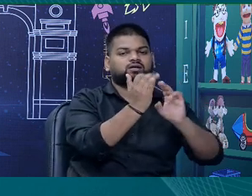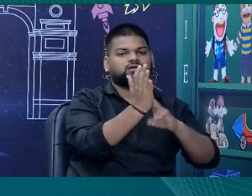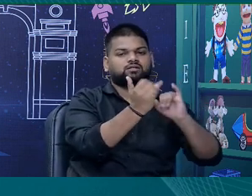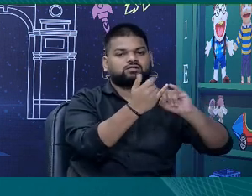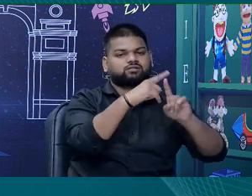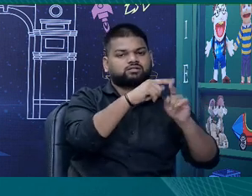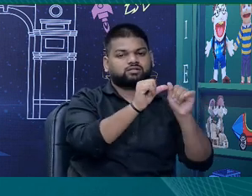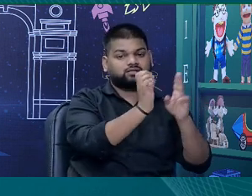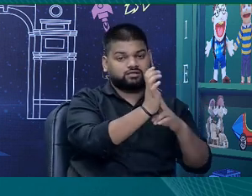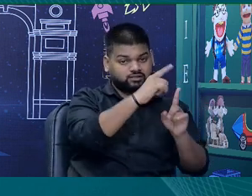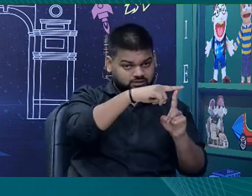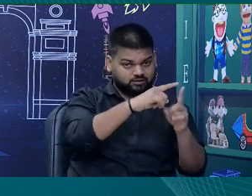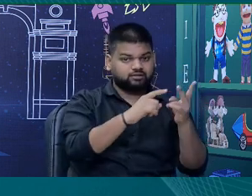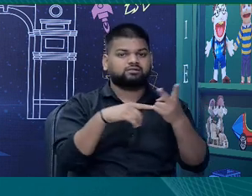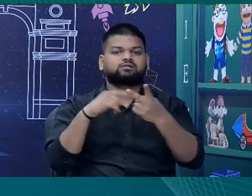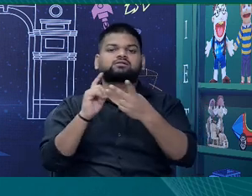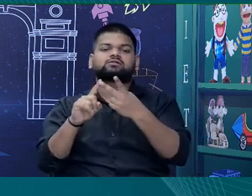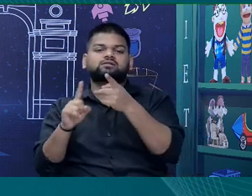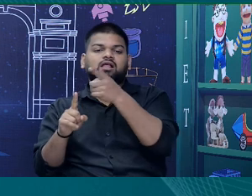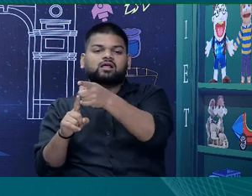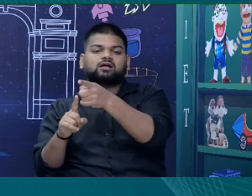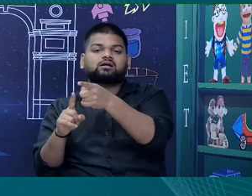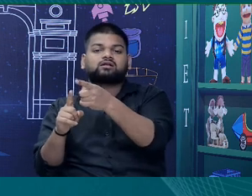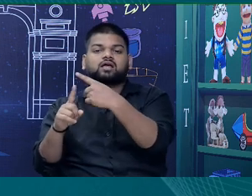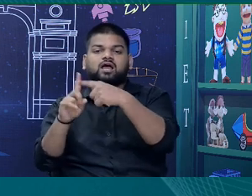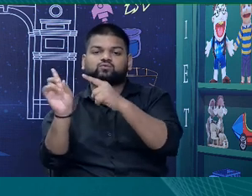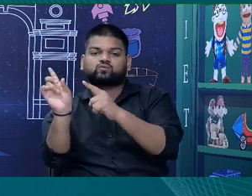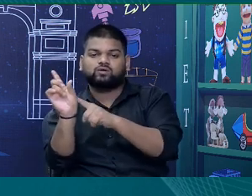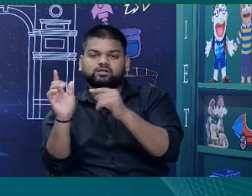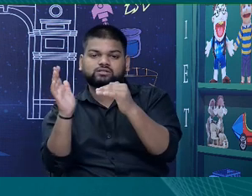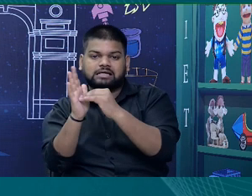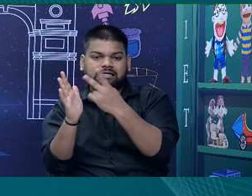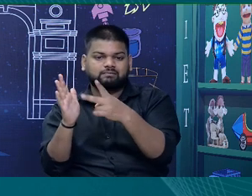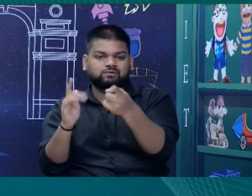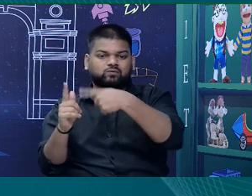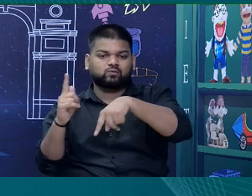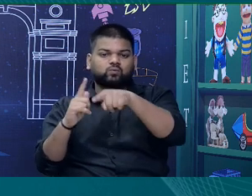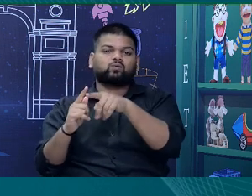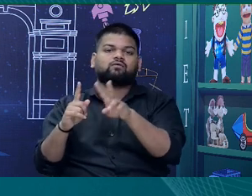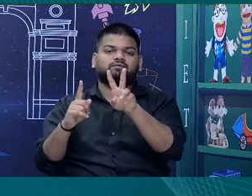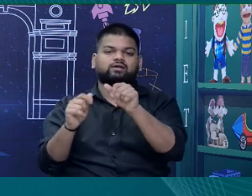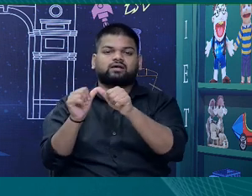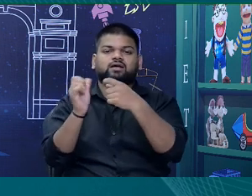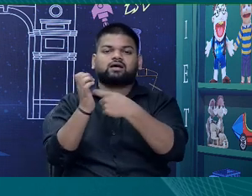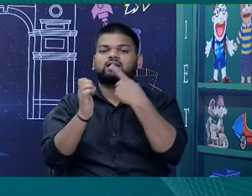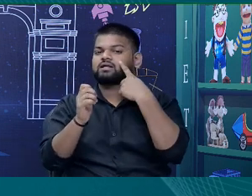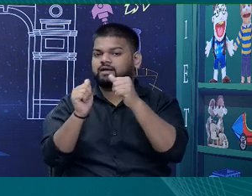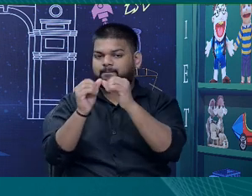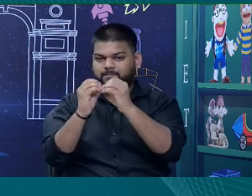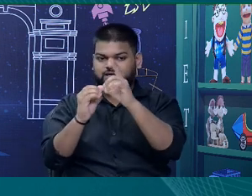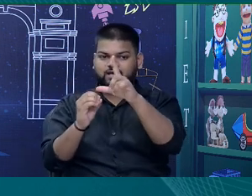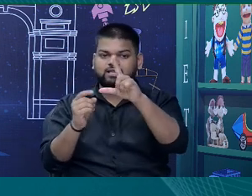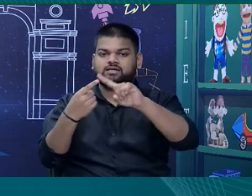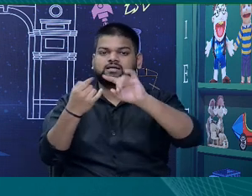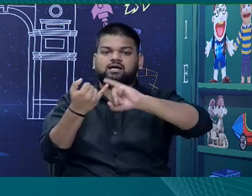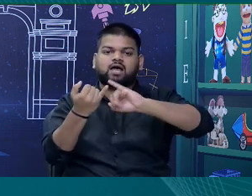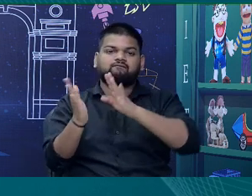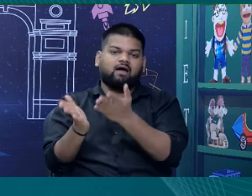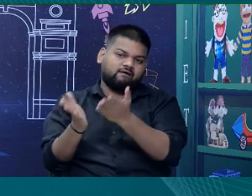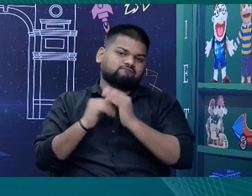जैसे ही बच्चे कॉन्सेप्ट की फॉर्म को समझना लगे हम नेक्स्ट फैमिली उनको डिफाइन करेंगे